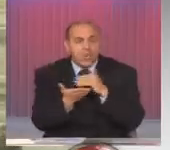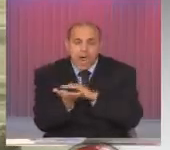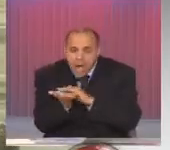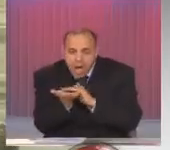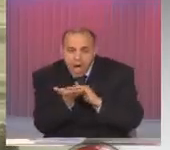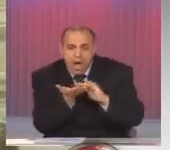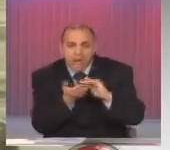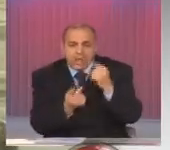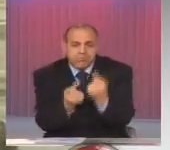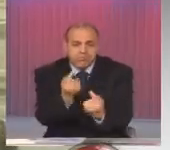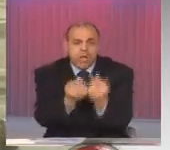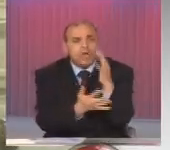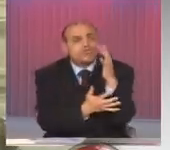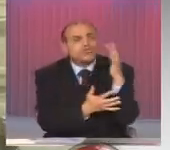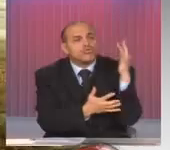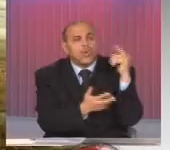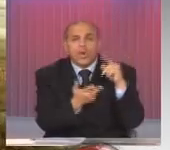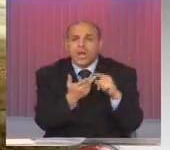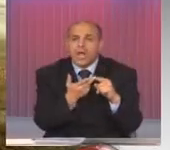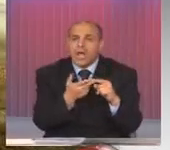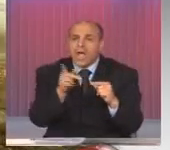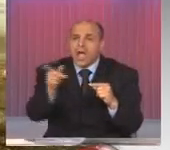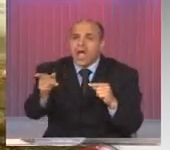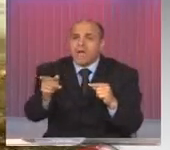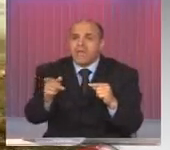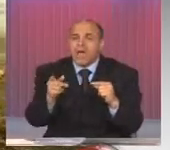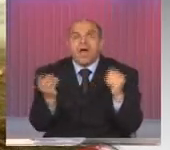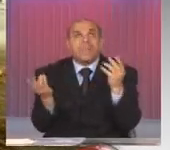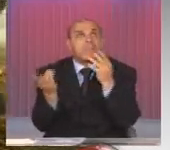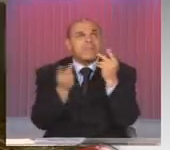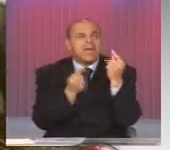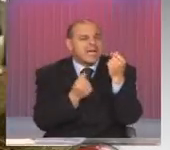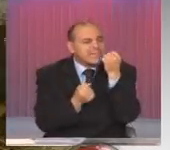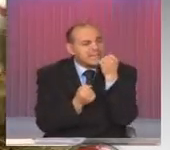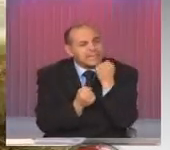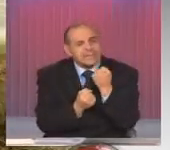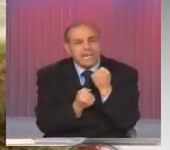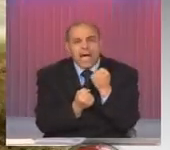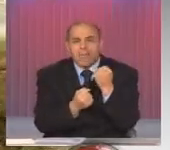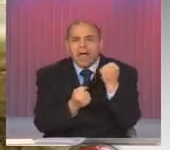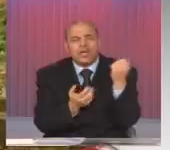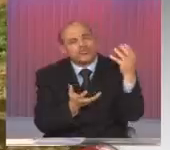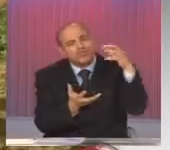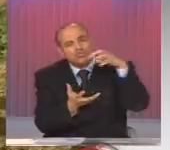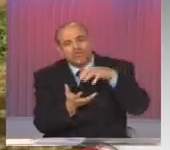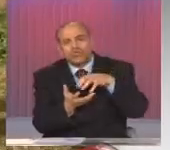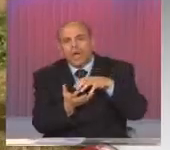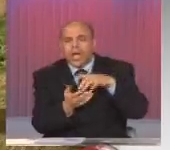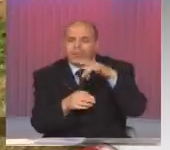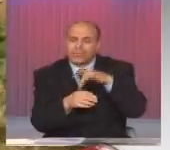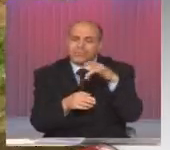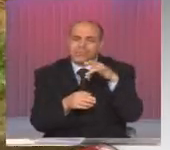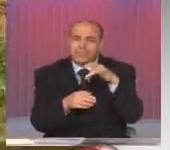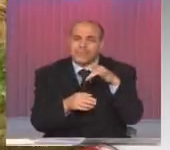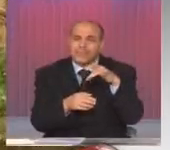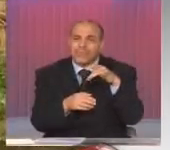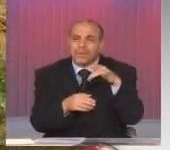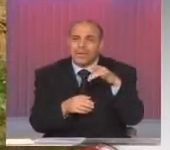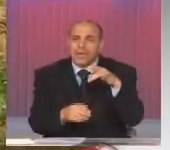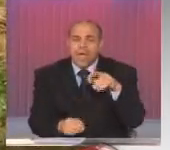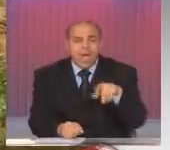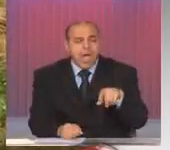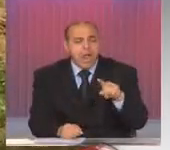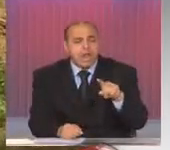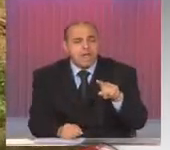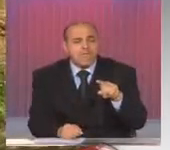الأراضي وغرس الأشجار لتقسو عليهم الطبيعة اليوم وتأتي على أراضيهم وما حملت. أكثر من